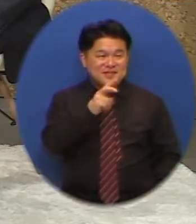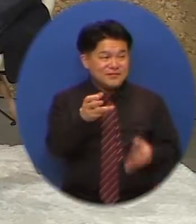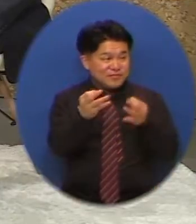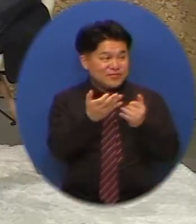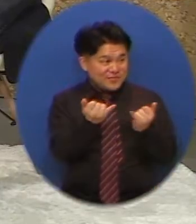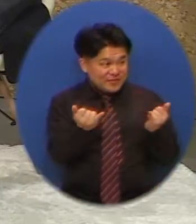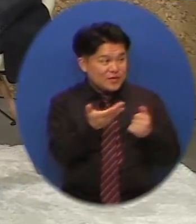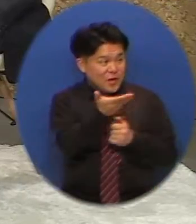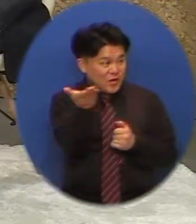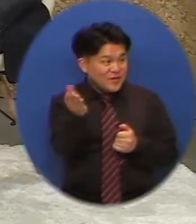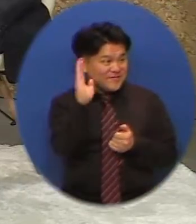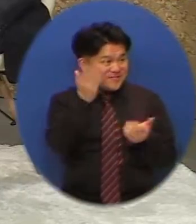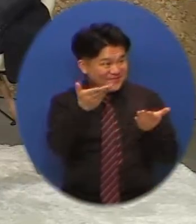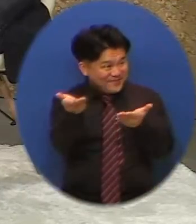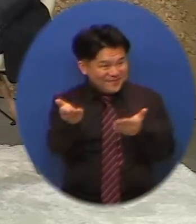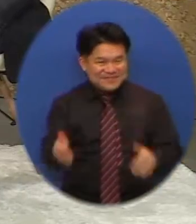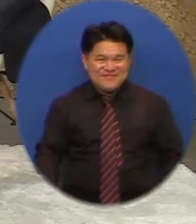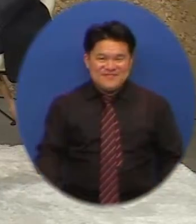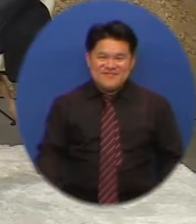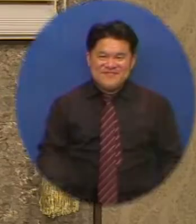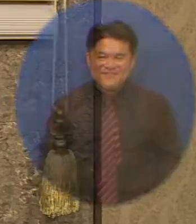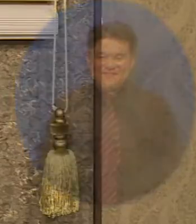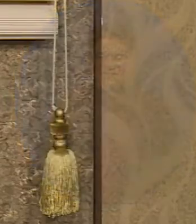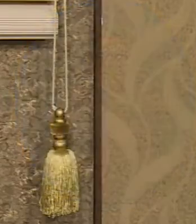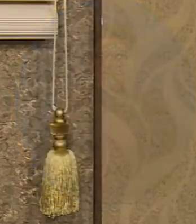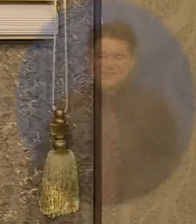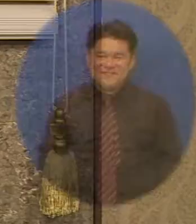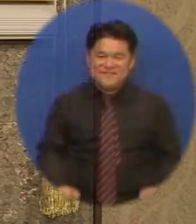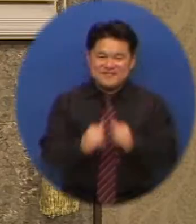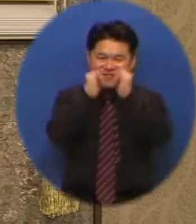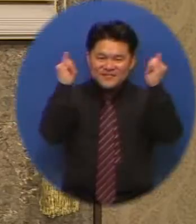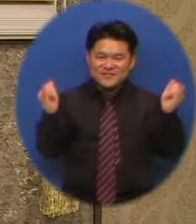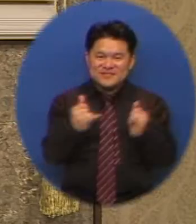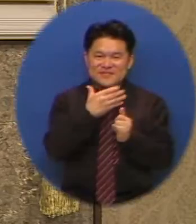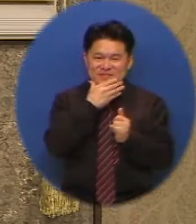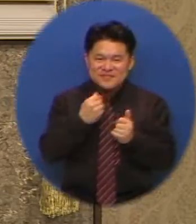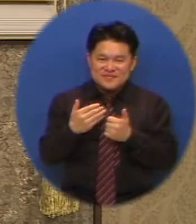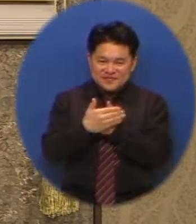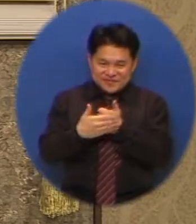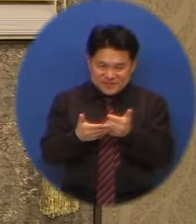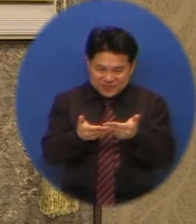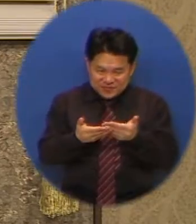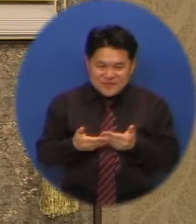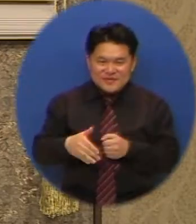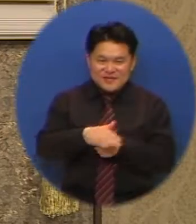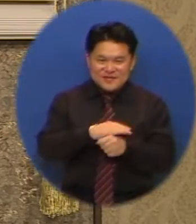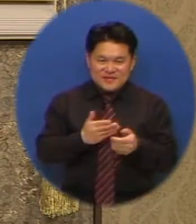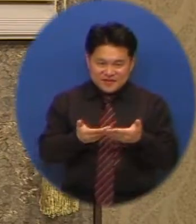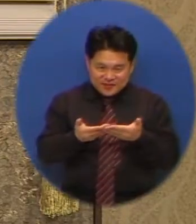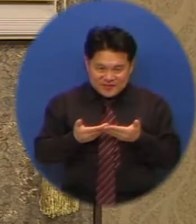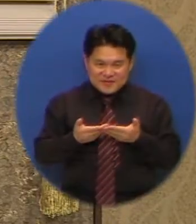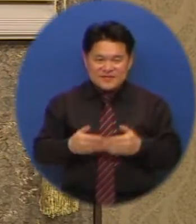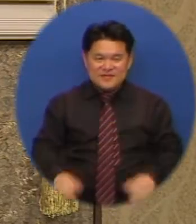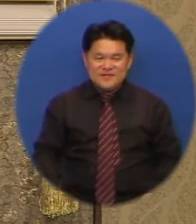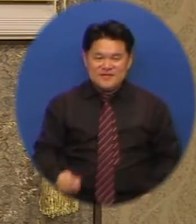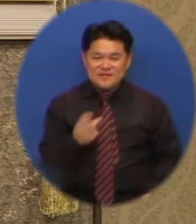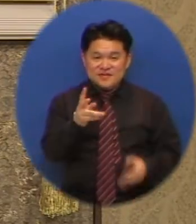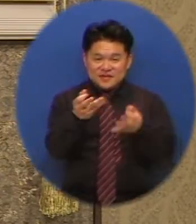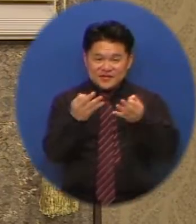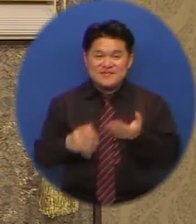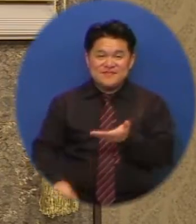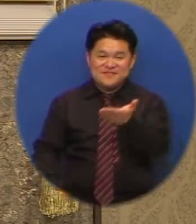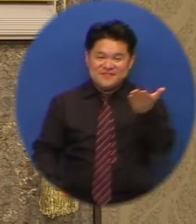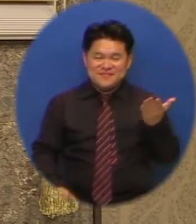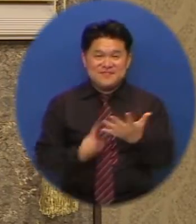시청자 여러분께 네. 한 말씀 부탁드립니다. 네, 우리 사회복지를 아끼시고 또 사랑하시는 시청자